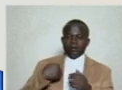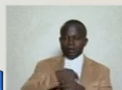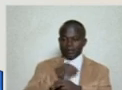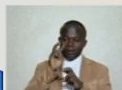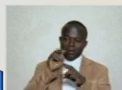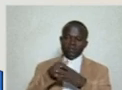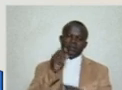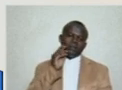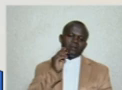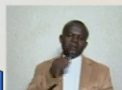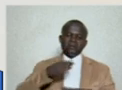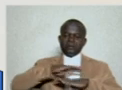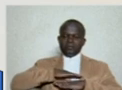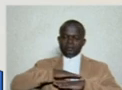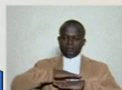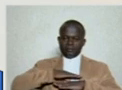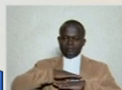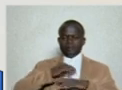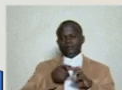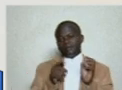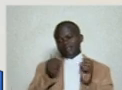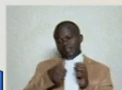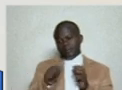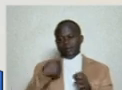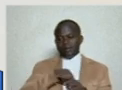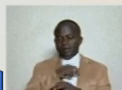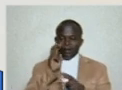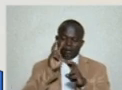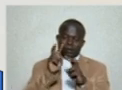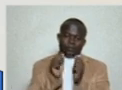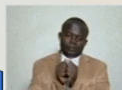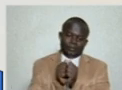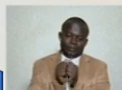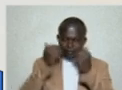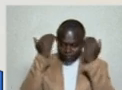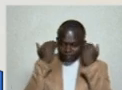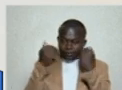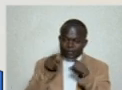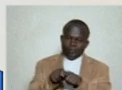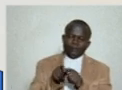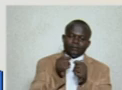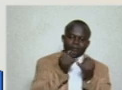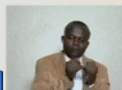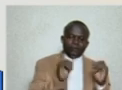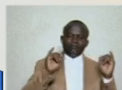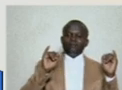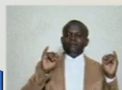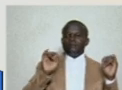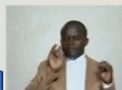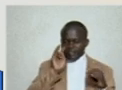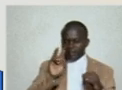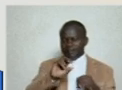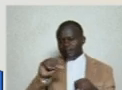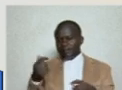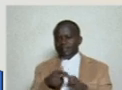afite ubunararibonye buhagije. Ariko ibyo ngibyo twe twabonye, urukiko narwo rurigenga rwabonye